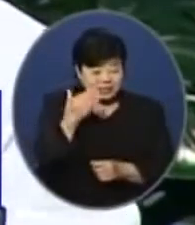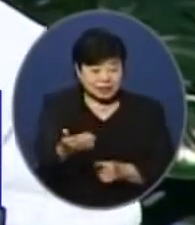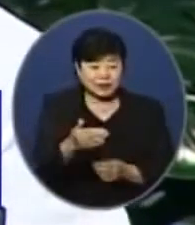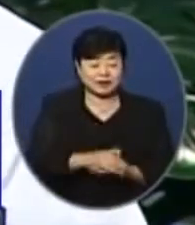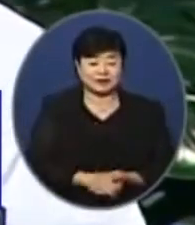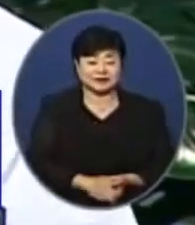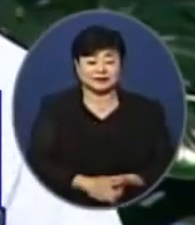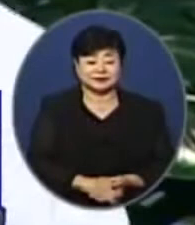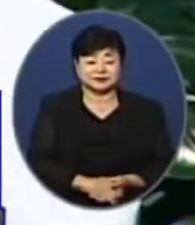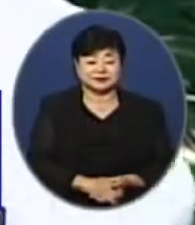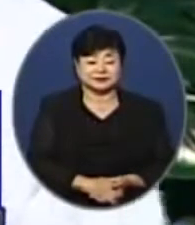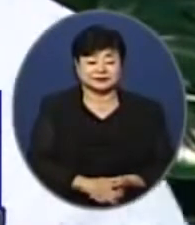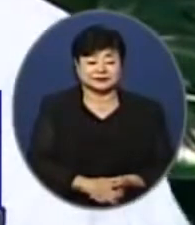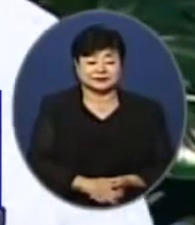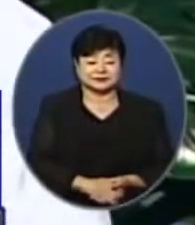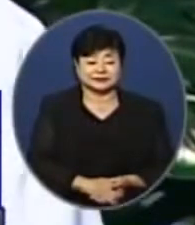우리를 대적하리요?